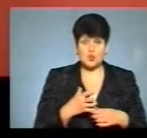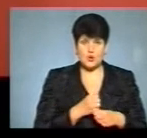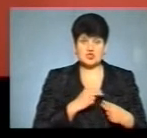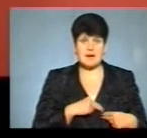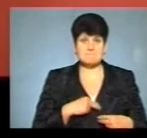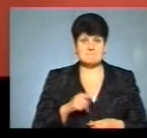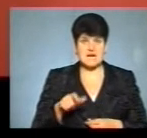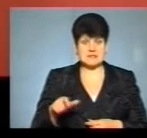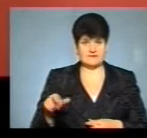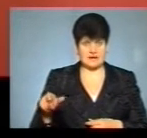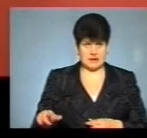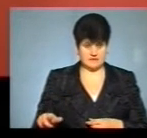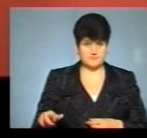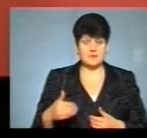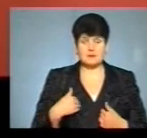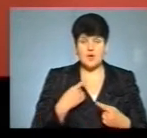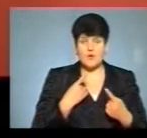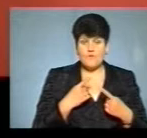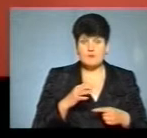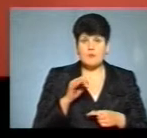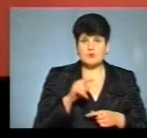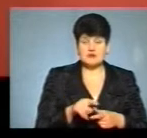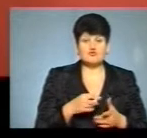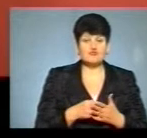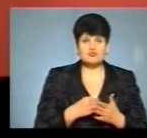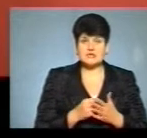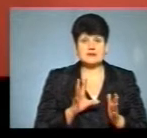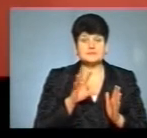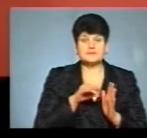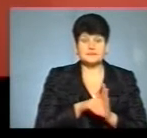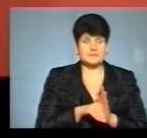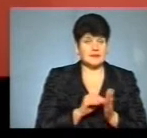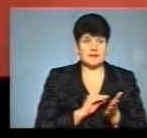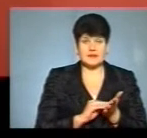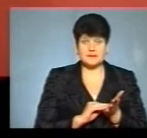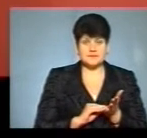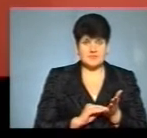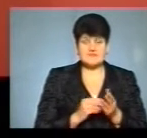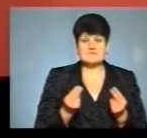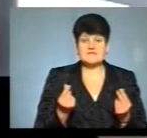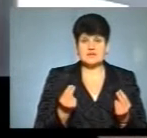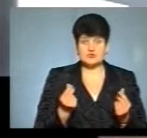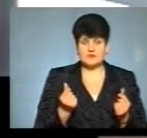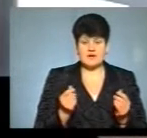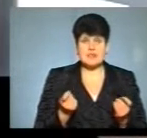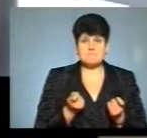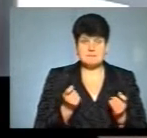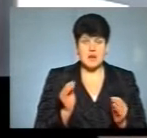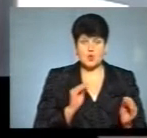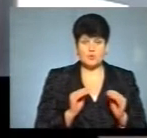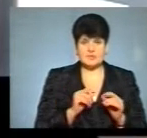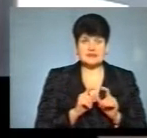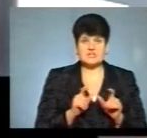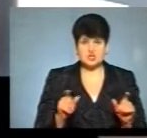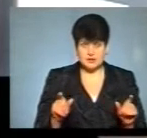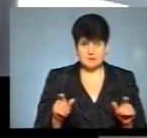працівників, якщо ми говоримо про те, що в бюджеті не закладено фінансування, в державному бюджеті фінансування малокомплектних шкіл,